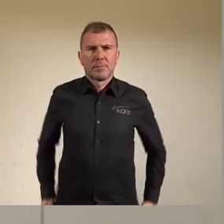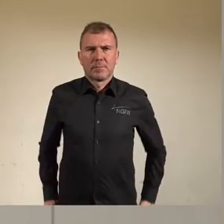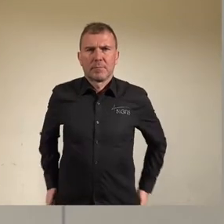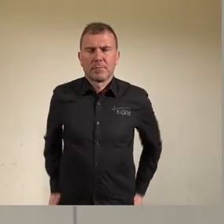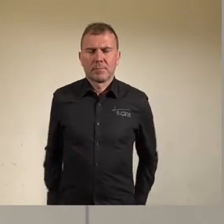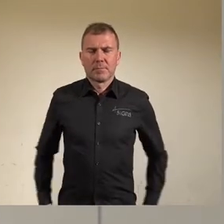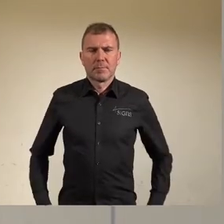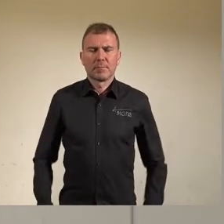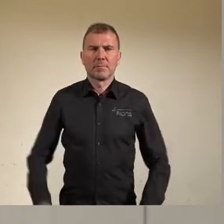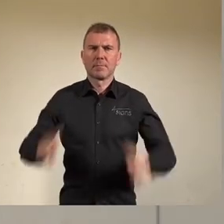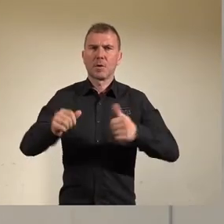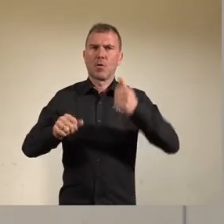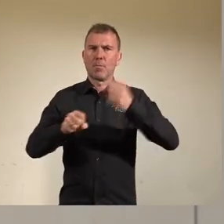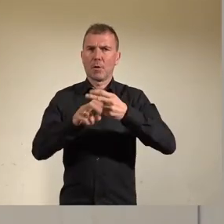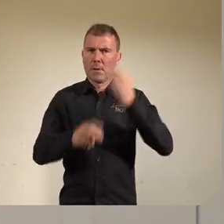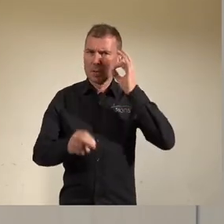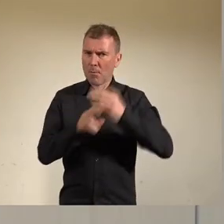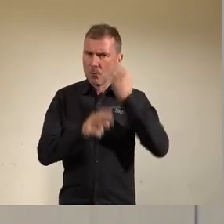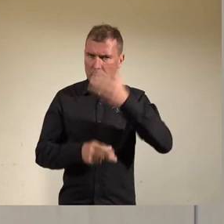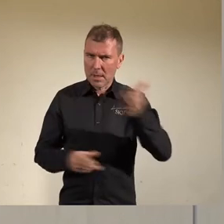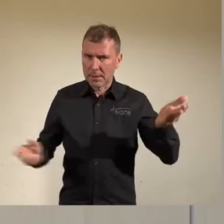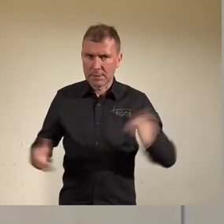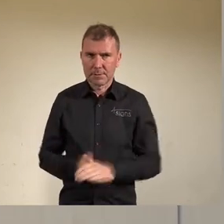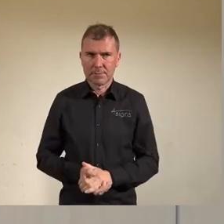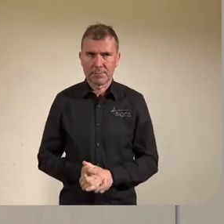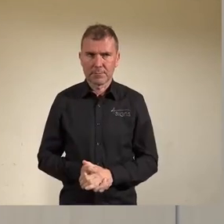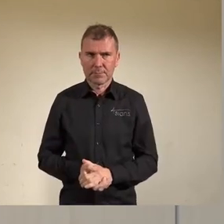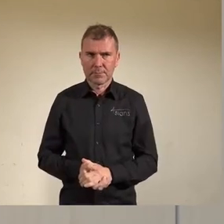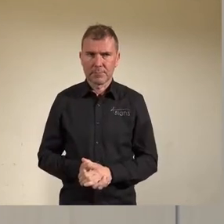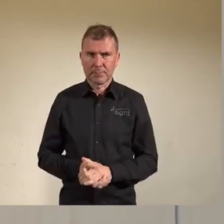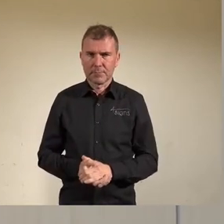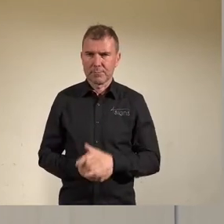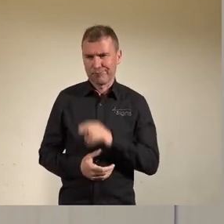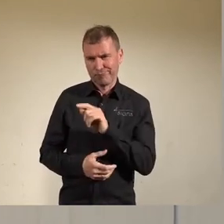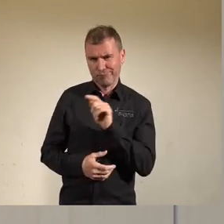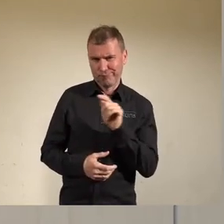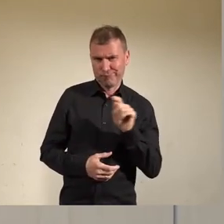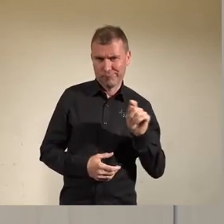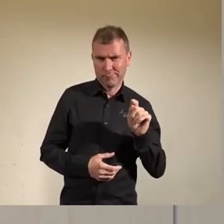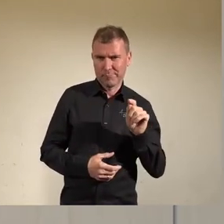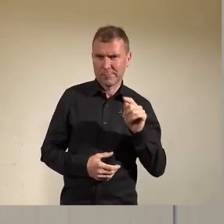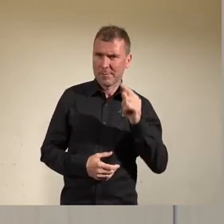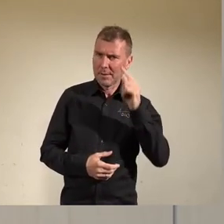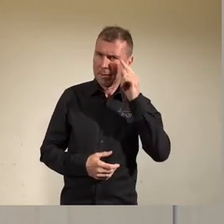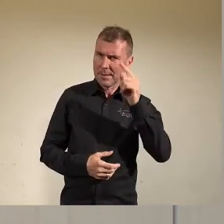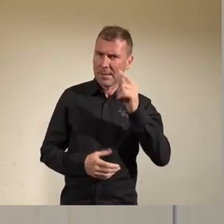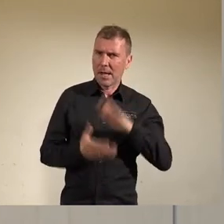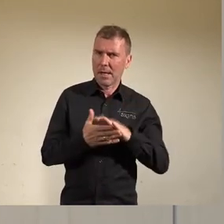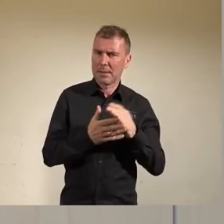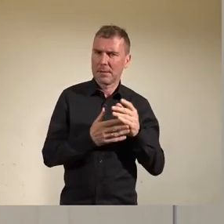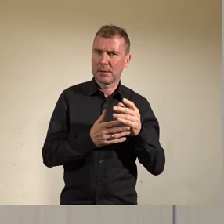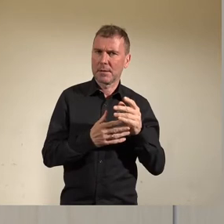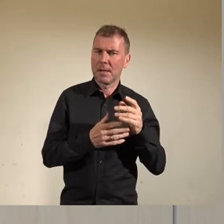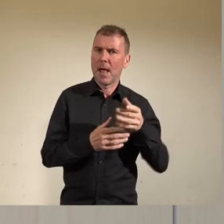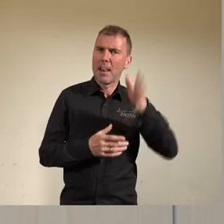Sehr geehrter Herr Oberbürgermeister, meine Damen und Herren, die Lateiner unter Ihnen werden eher mit gemischten Gefühlen an Seneca denken. Dabei